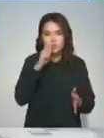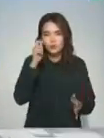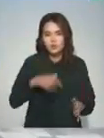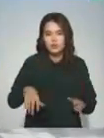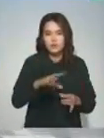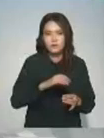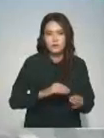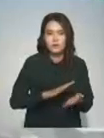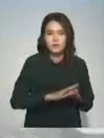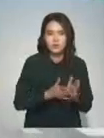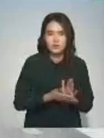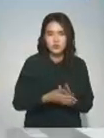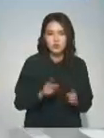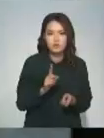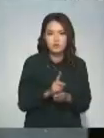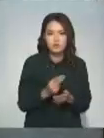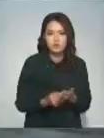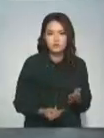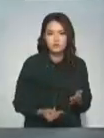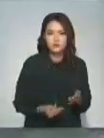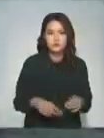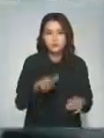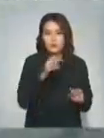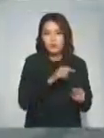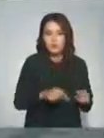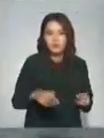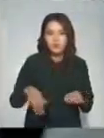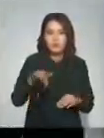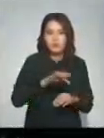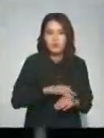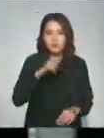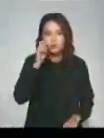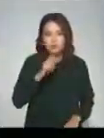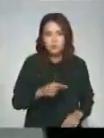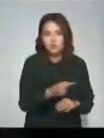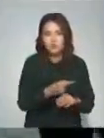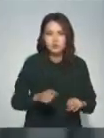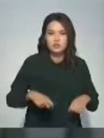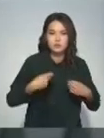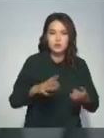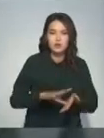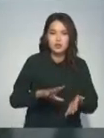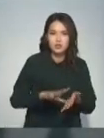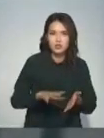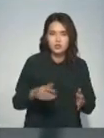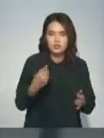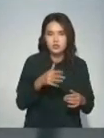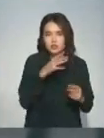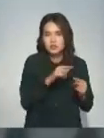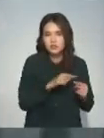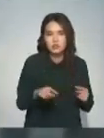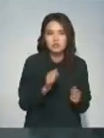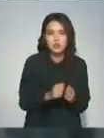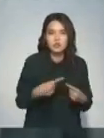Все назначенные объекты поражены. Из-за взрывов в городах и районах Украины ограничили подачу электроэнергии. Тем временем в